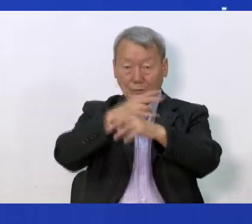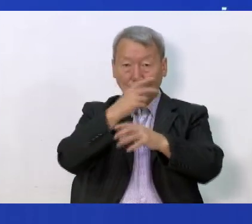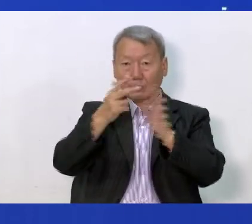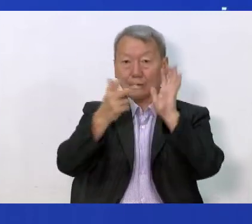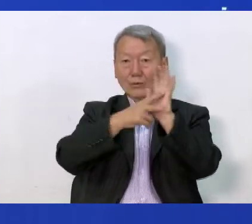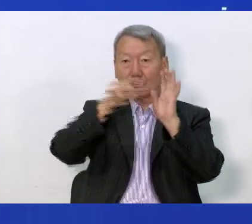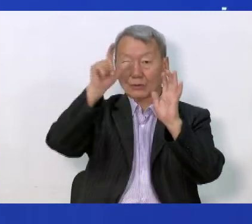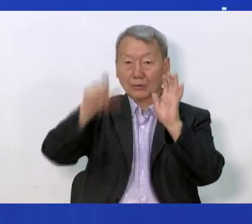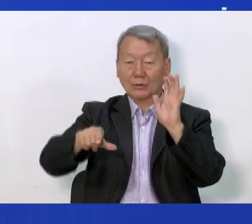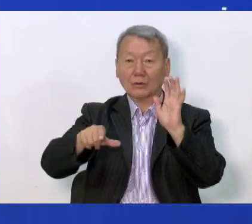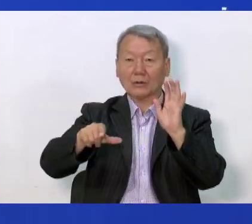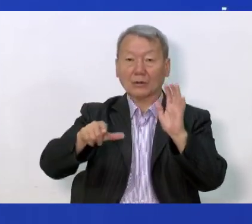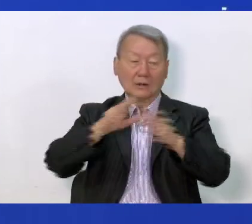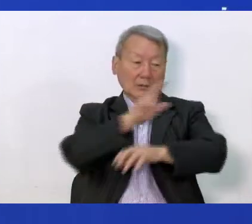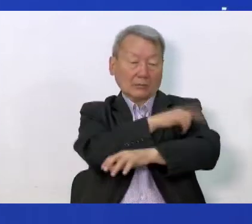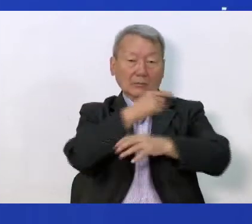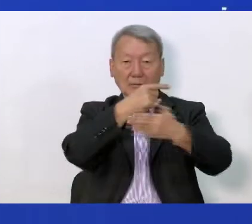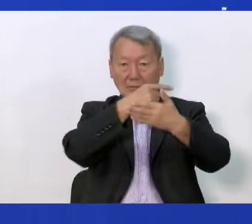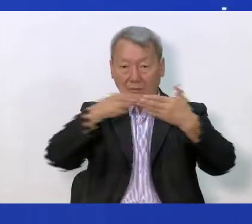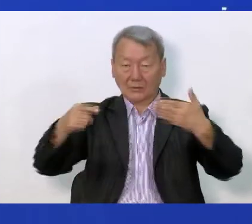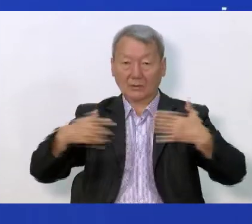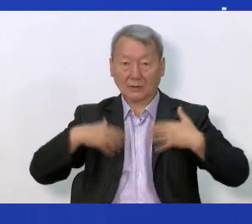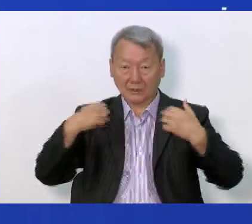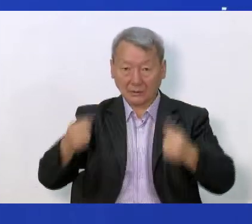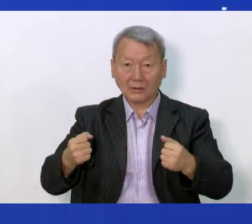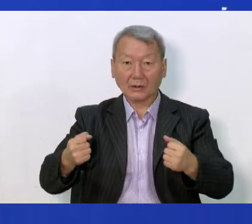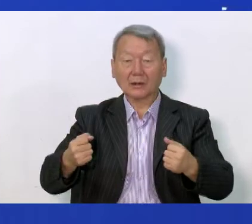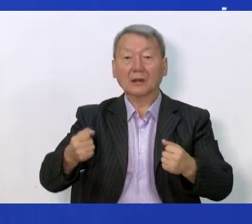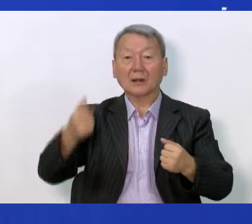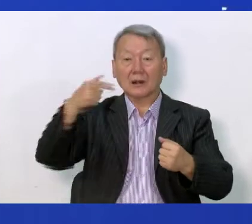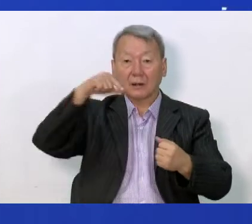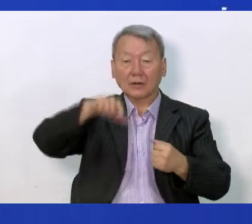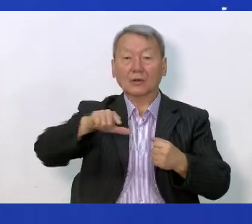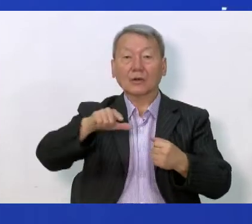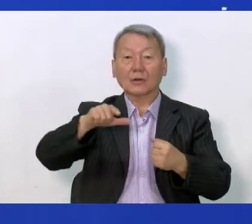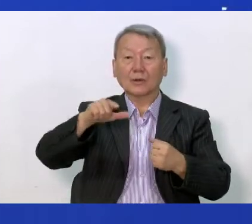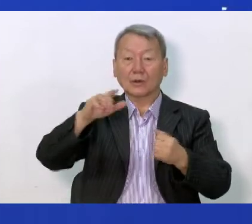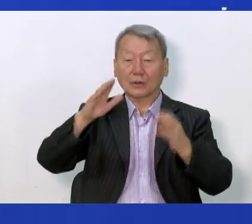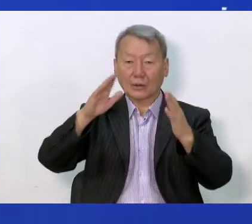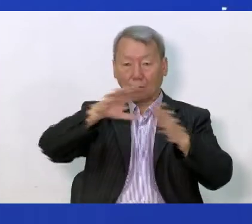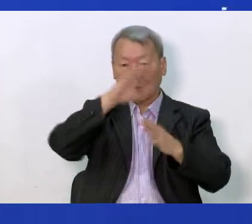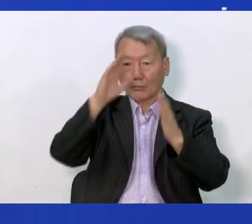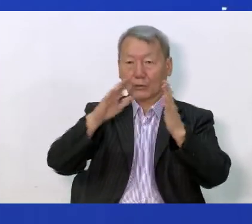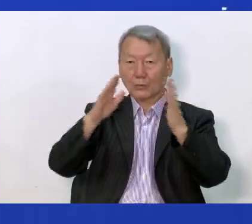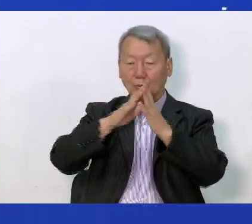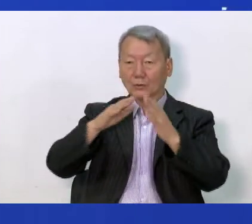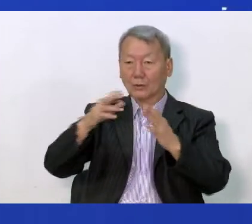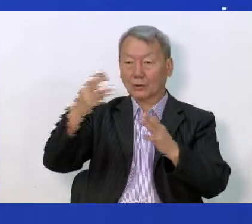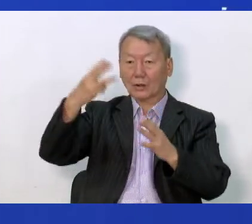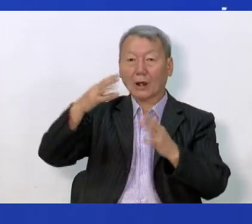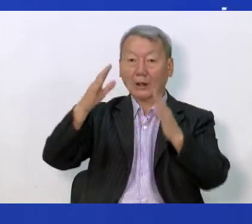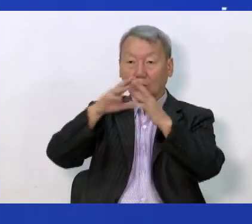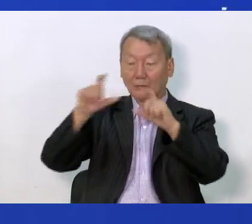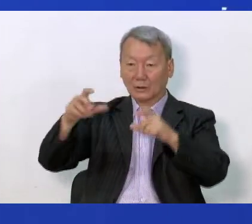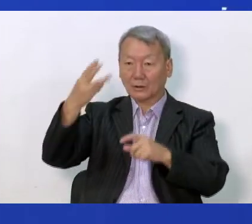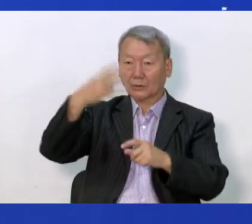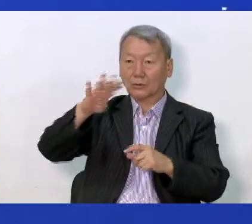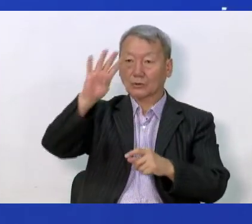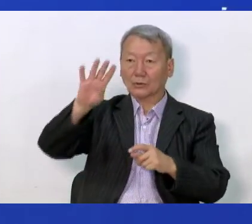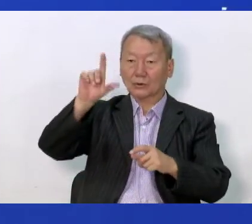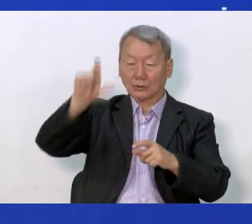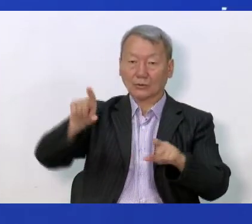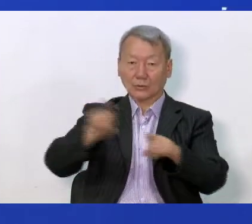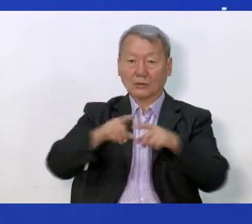медициналык кызматкер ооруканалардан айыгып чыгарылды. Мында сырткары үй карантининен 34 медициналык кызматкер